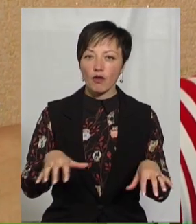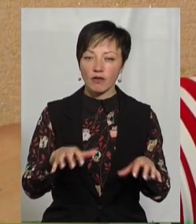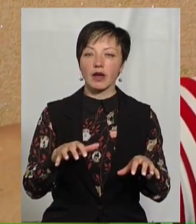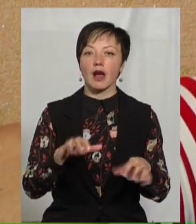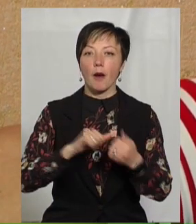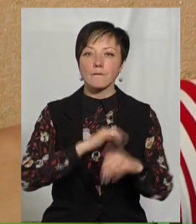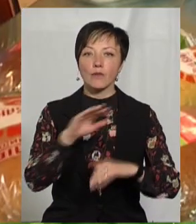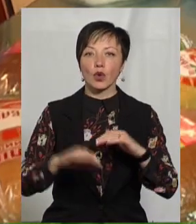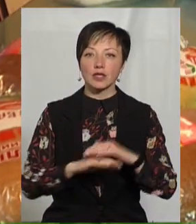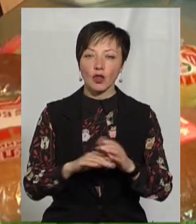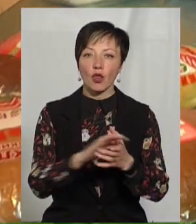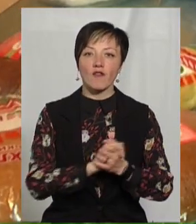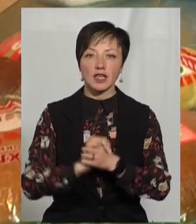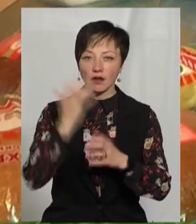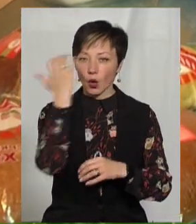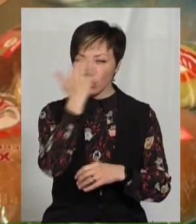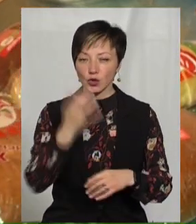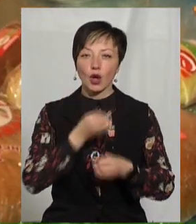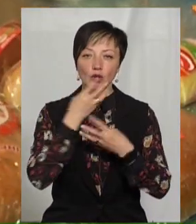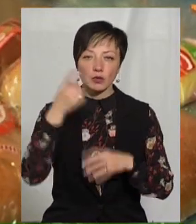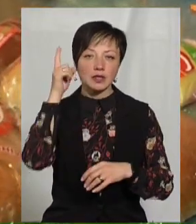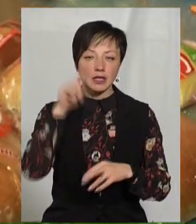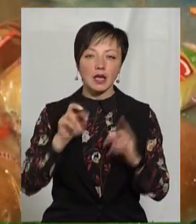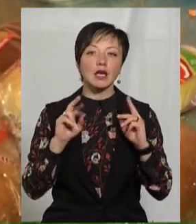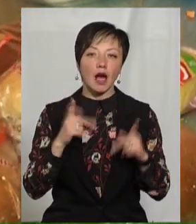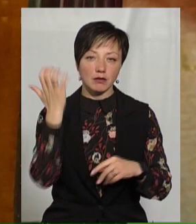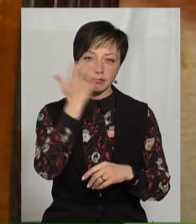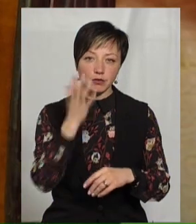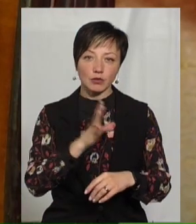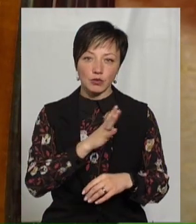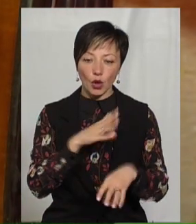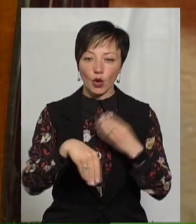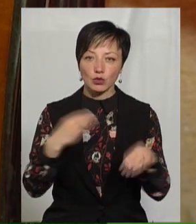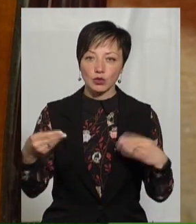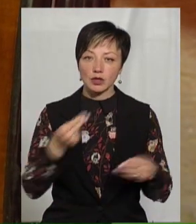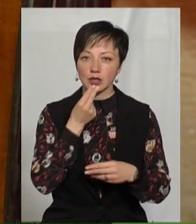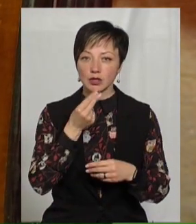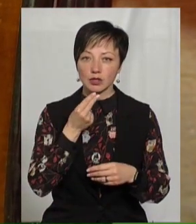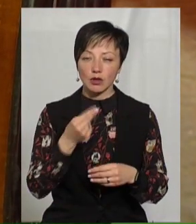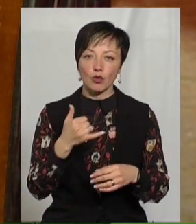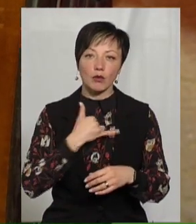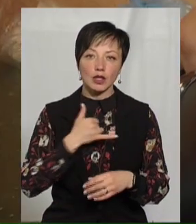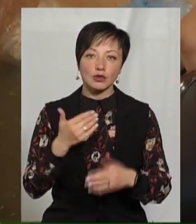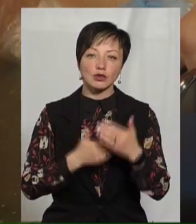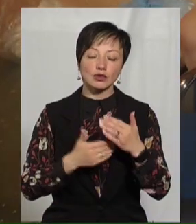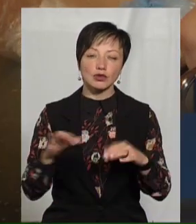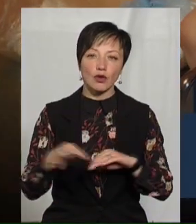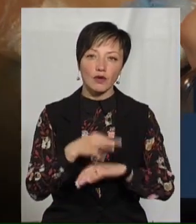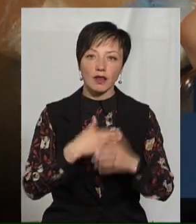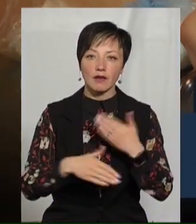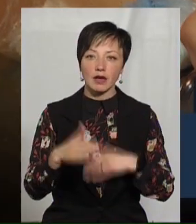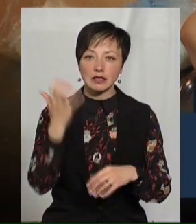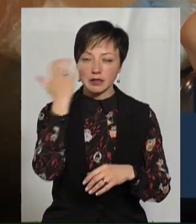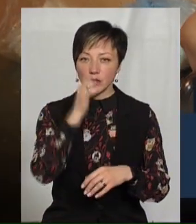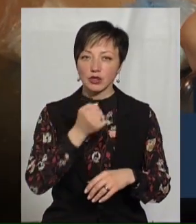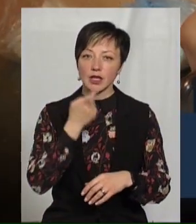УТОС. Жінка каже, добре розуміє, як то бути незрячим, тому розносить їжу утосівцям. У мене чоловік інвалід зовсім сліпий. Він може яйця жарити, він